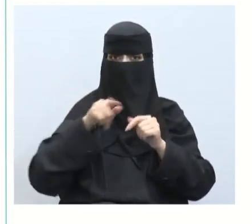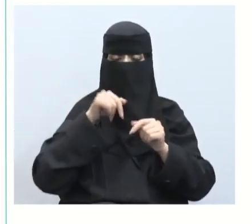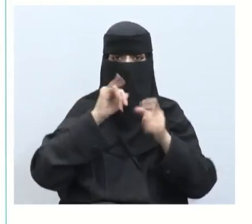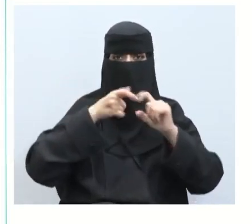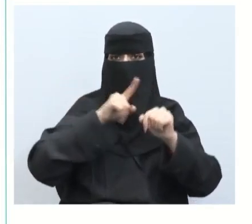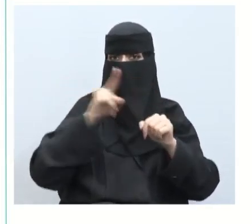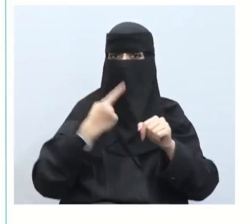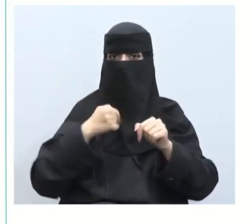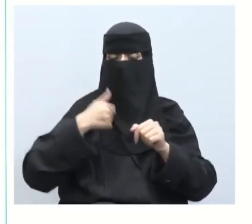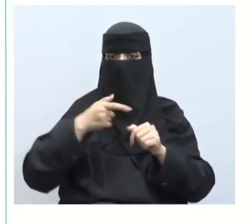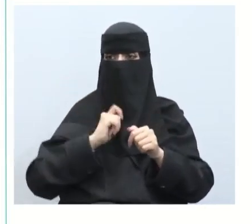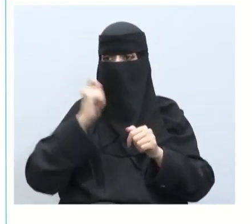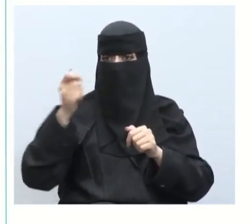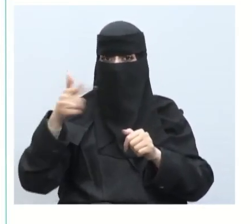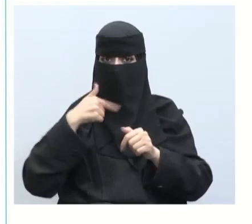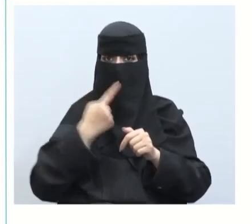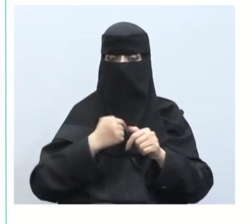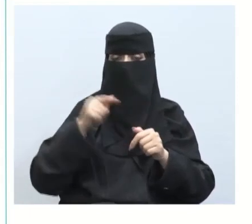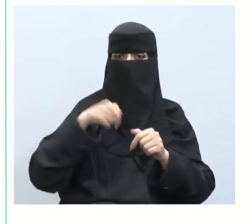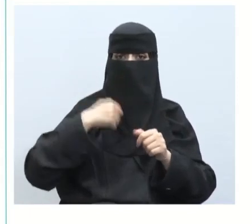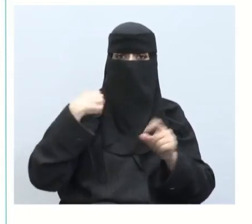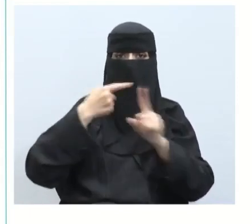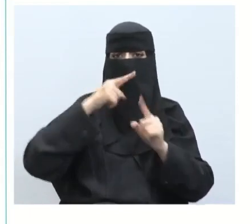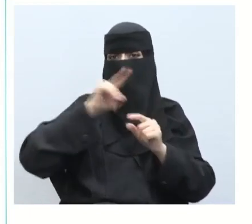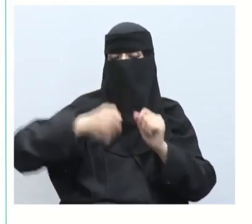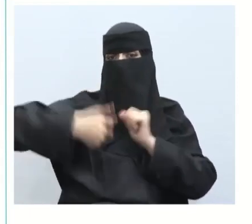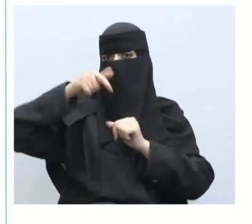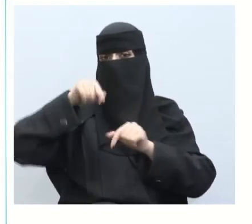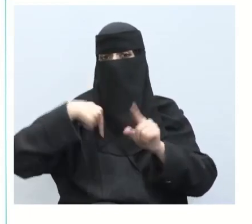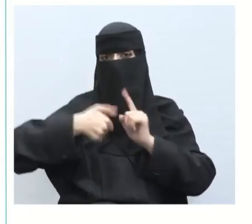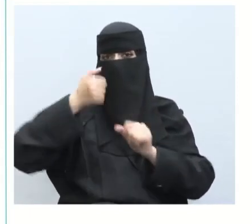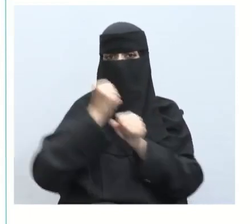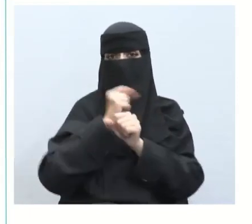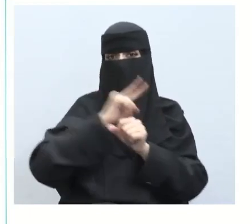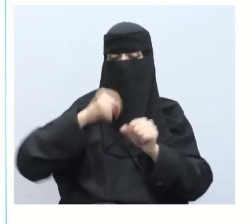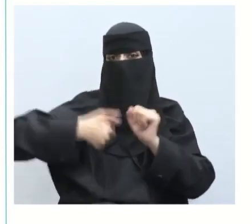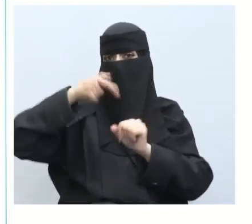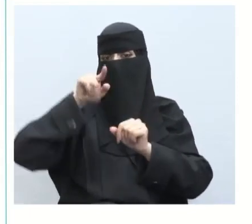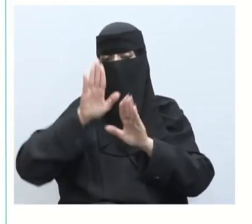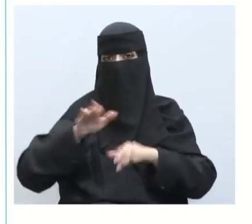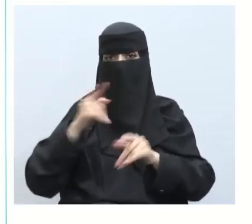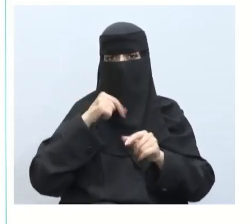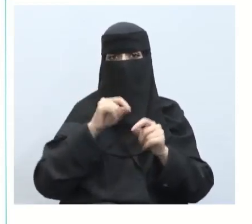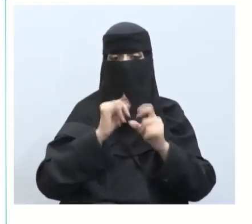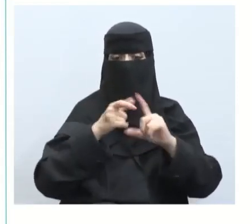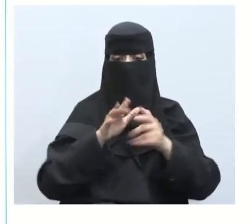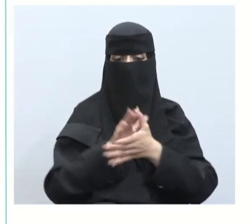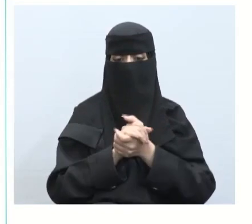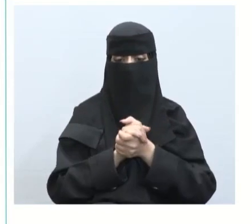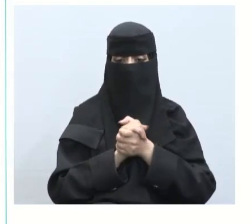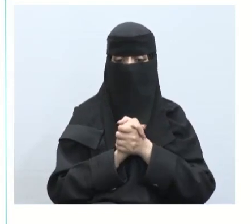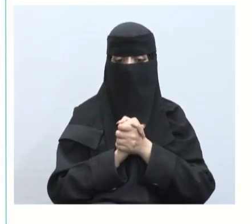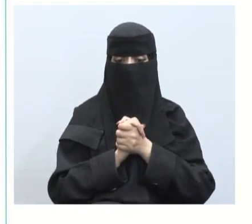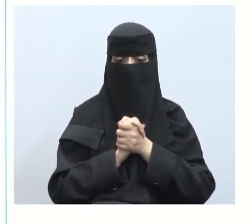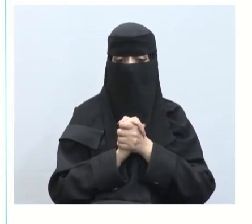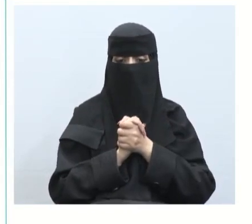رغباتهم بالتاكيد قد يعملون باهداف لن تحقق اهداف او بعمل لن يحقق اهداف المنظمه